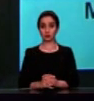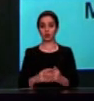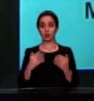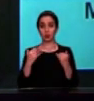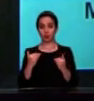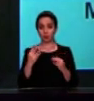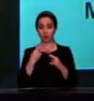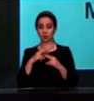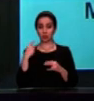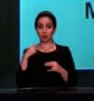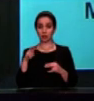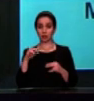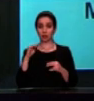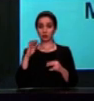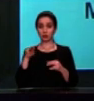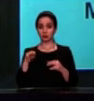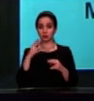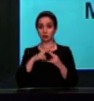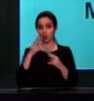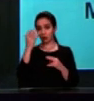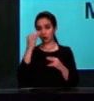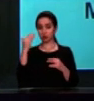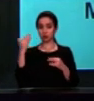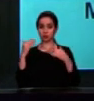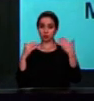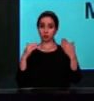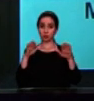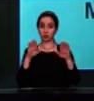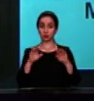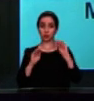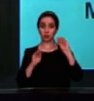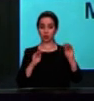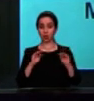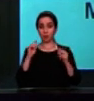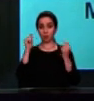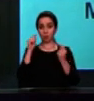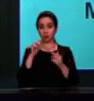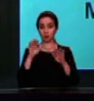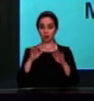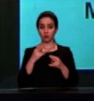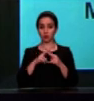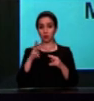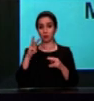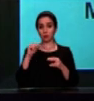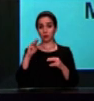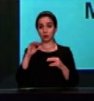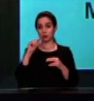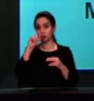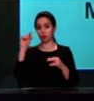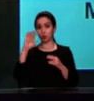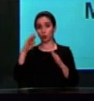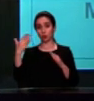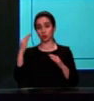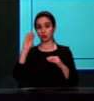Navbatdagi qiymat, demak, left, ya'ni rasmni chap tarafdan joylashtiradi. Mos ravishda, demak, matn o'ng tarafda